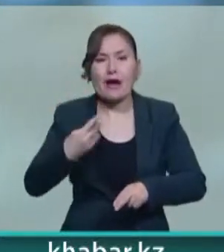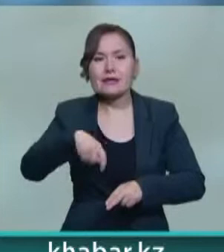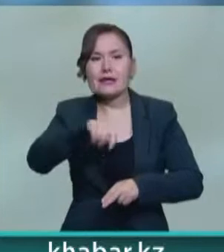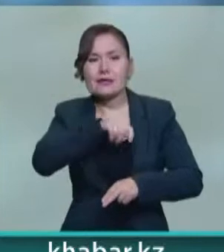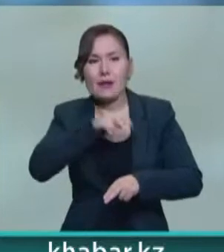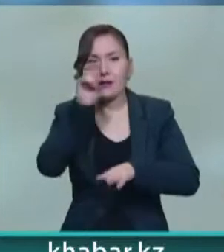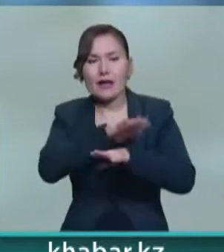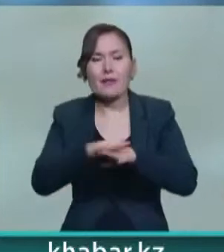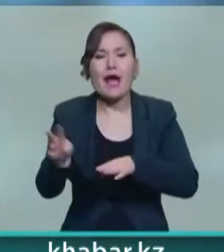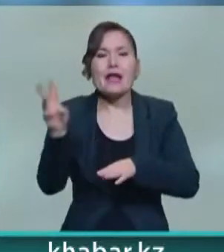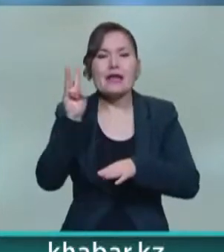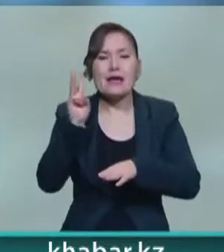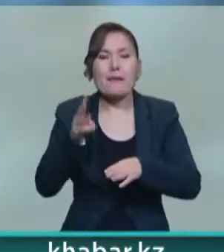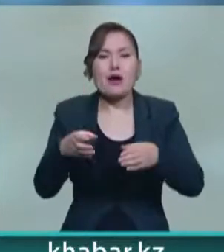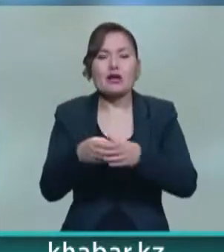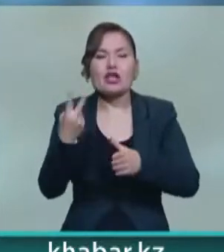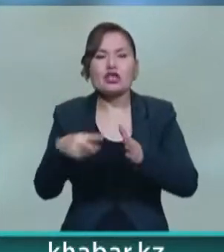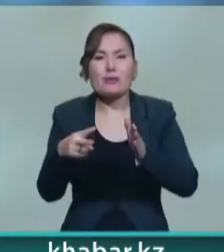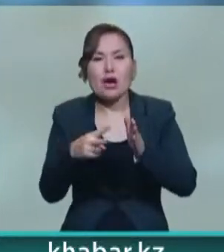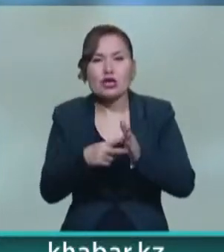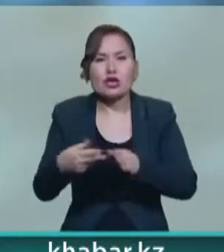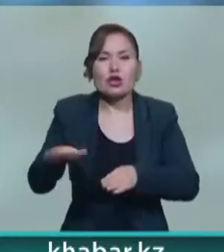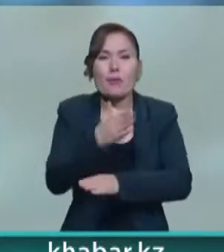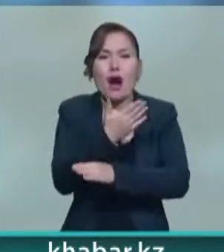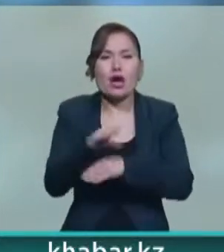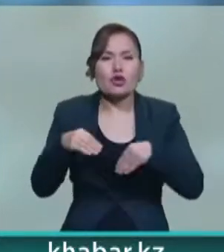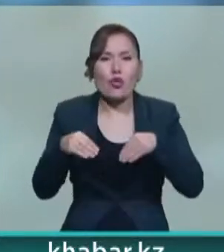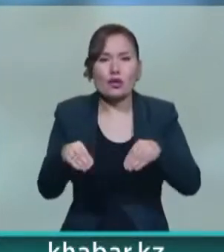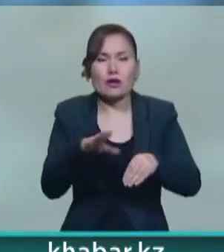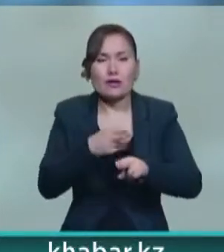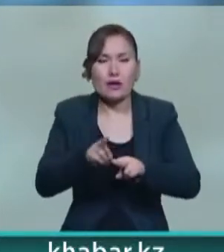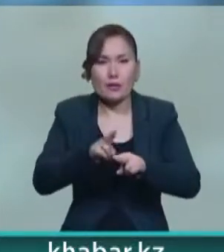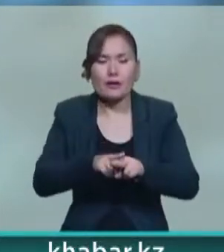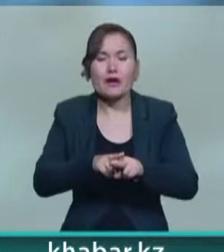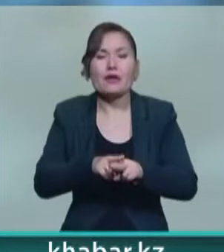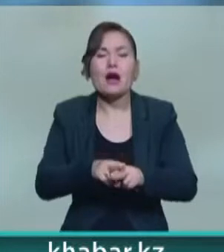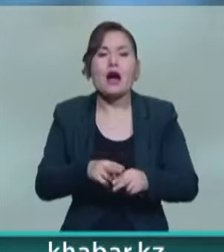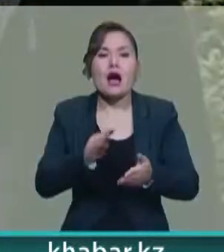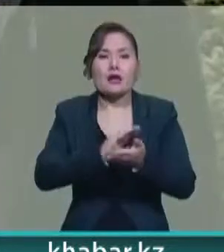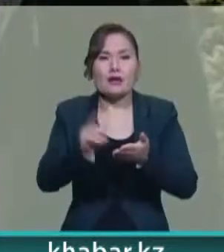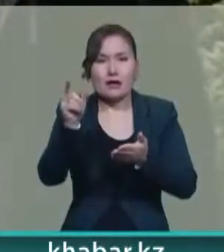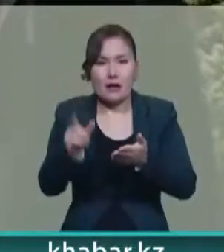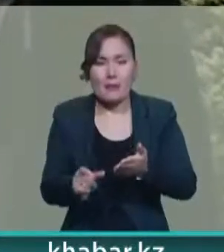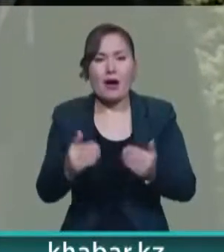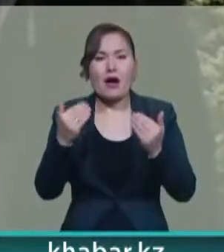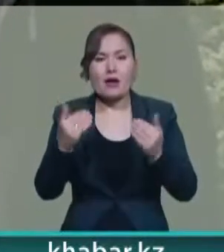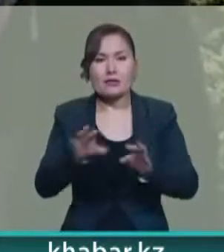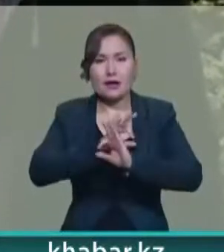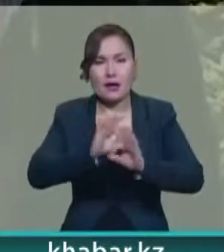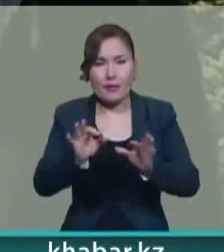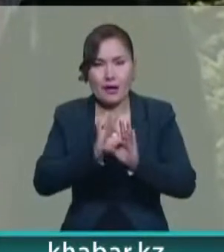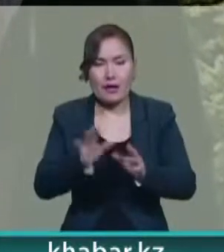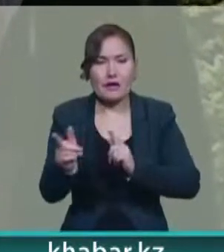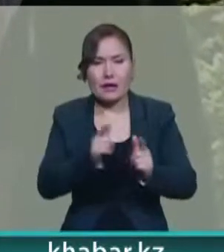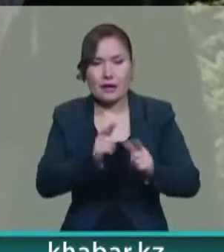секілді елдердің дипломаттары 27 түп ағаш отырғызды. Бұл санның сыры неде? Жауабын әріптесім Зайнұр